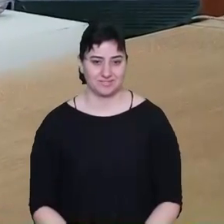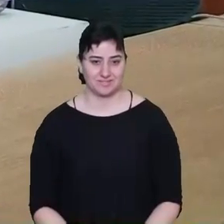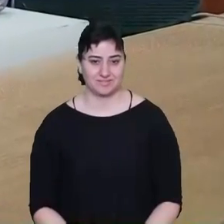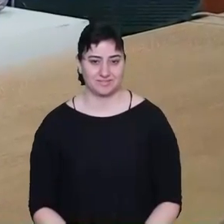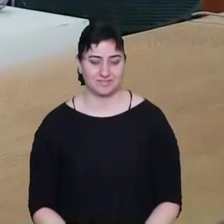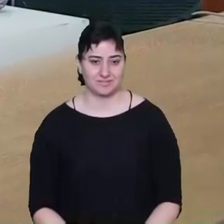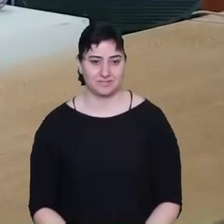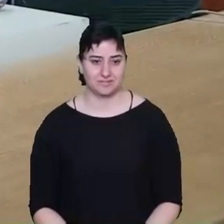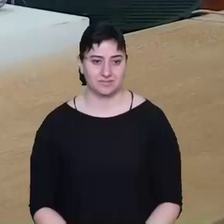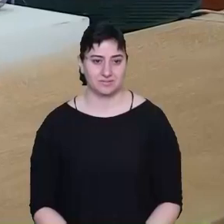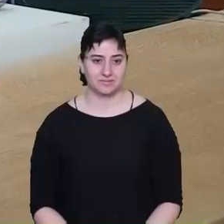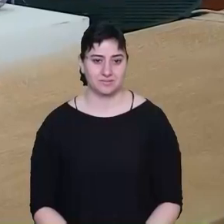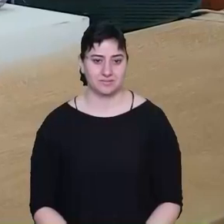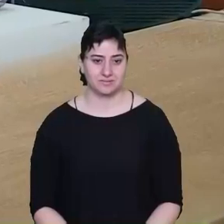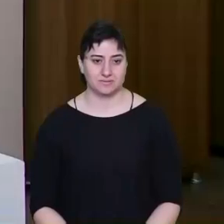Otur.